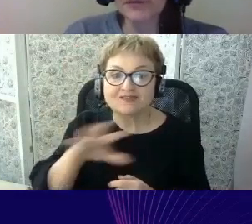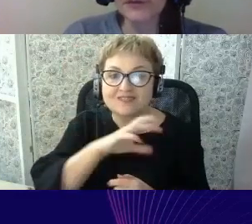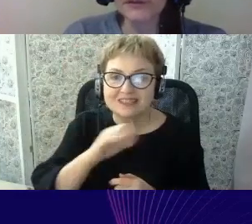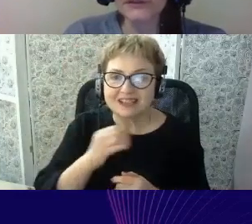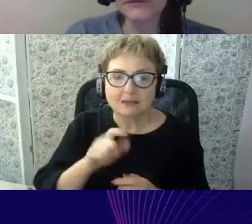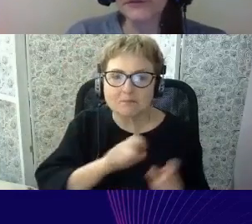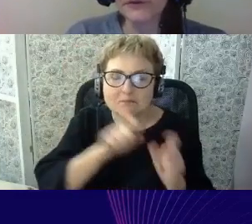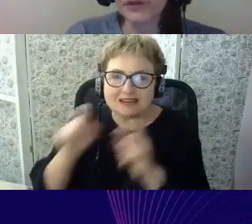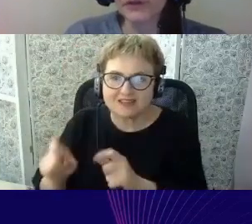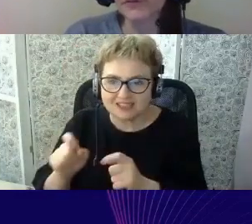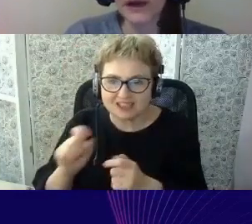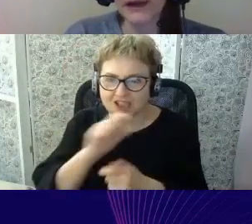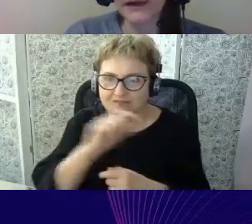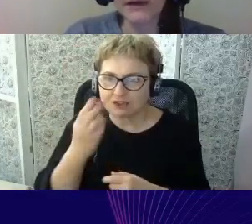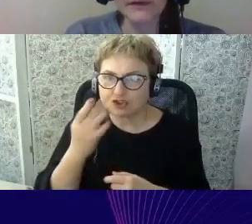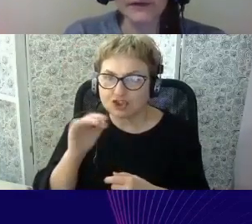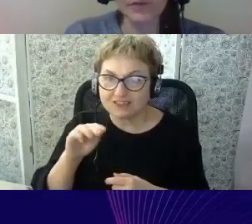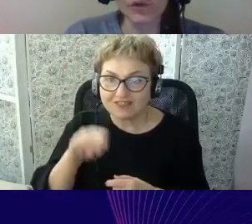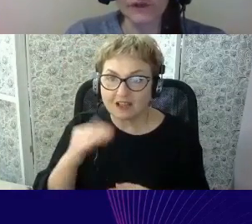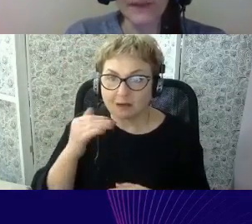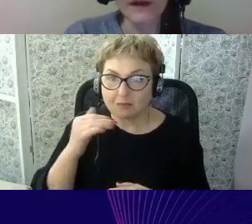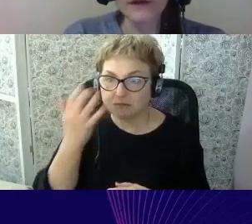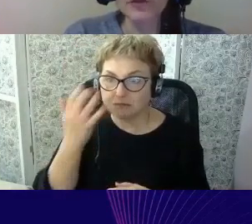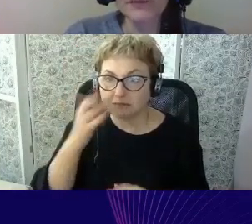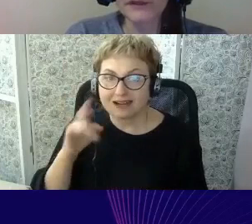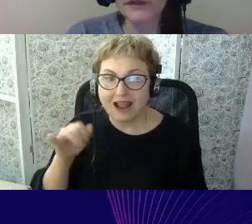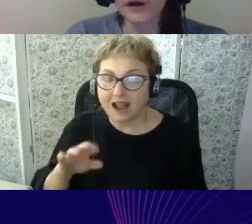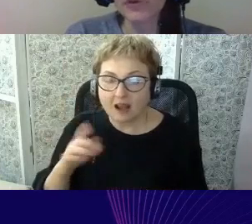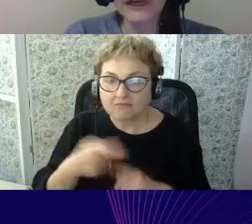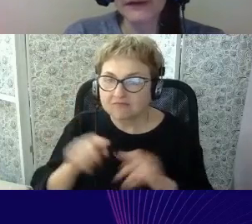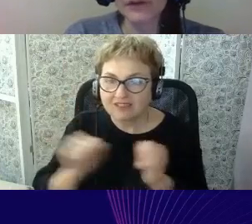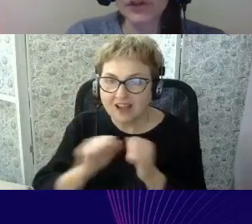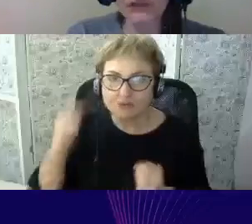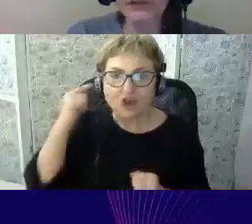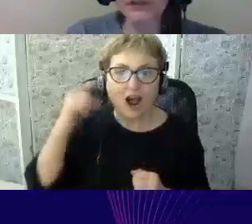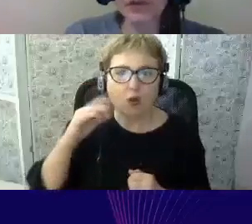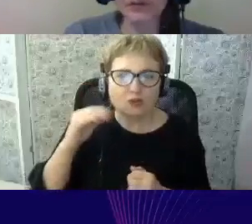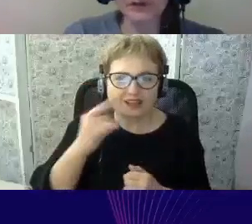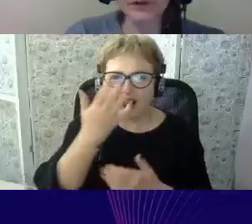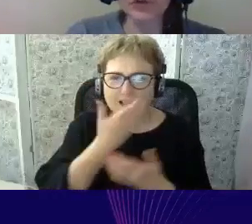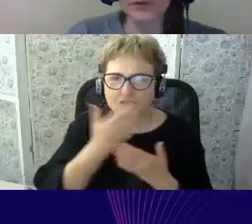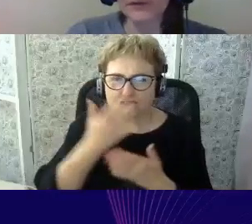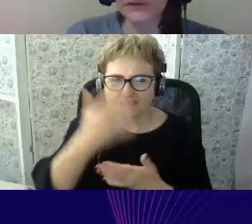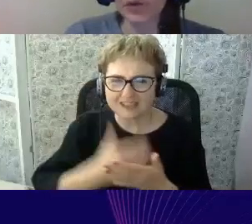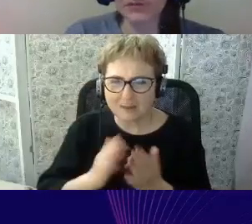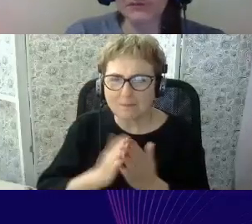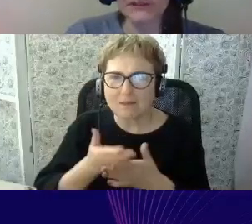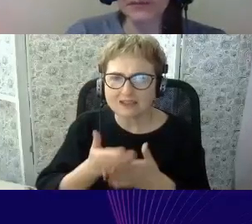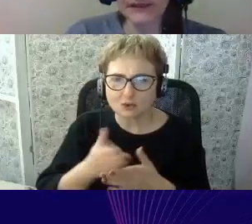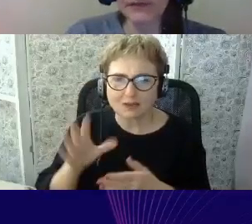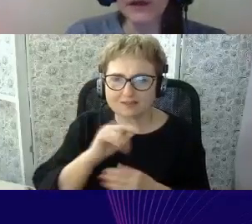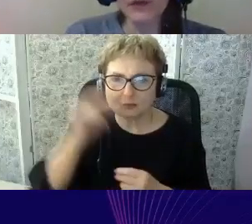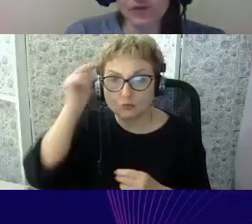все их перевести в шрифт Брайля невозможно. Как, собственно, и аудиально начитать все учебные пособия по всем